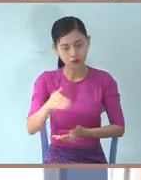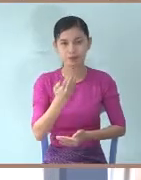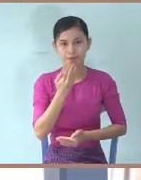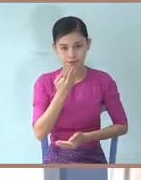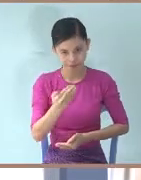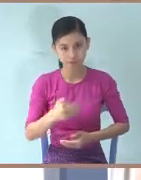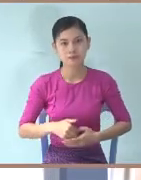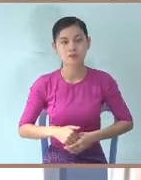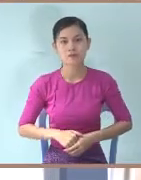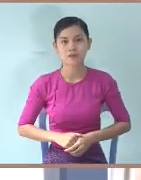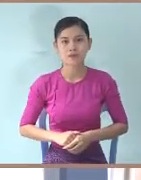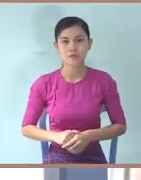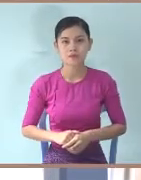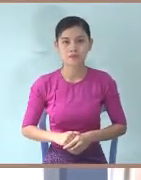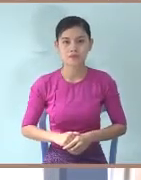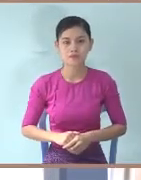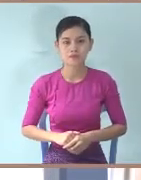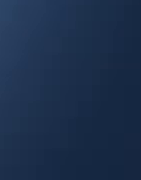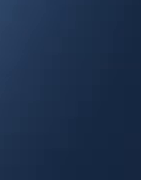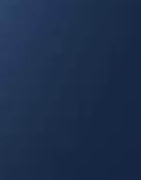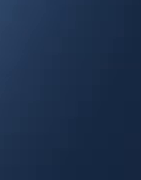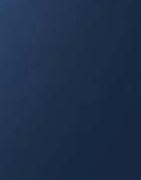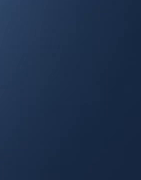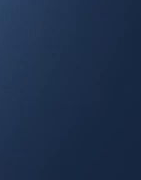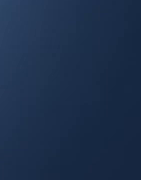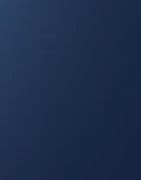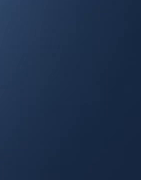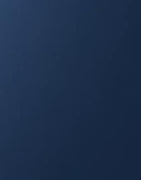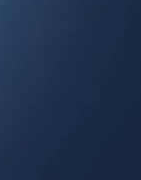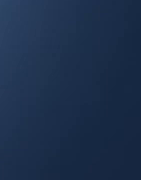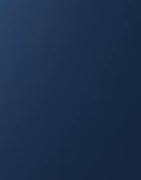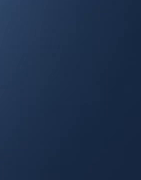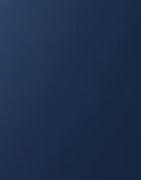လေးတွေကိုရောနောက်ပြီးတော့ပြန်လည်းဖြေကြားပေးတဲ့ဆရာတို့ကိုကျေးဇူးများကြီးတင်ပါတယ်ရှင့်